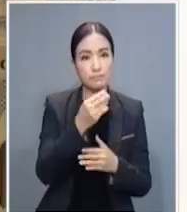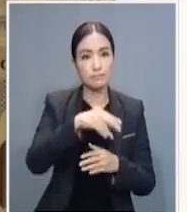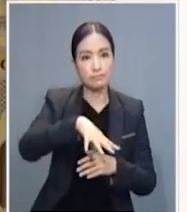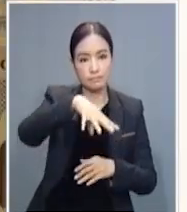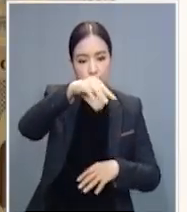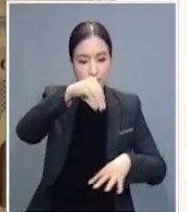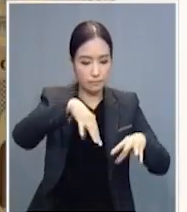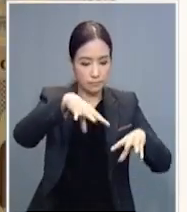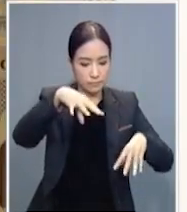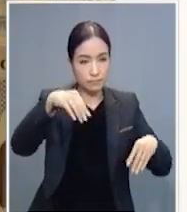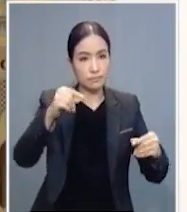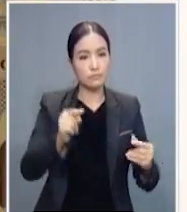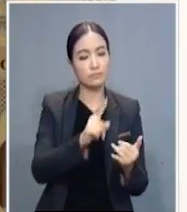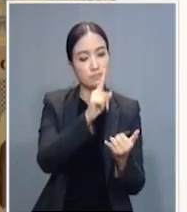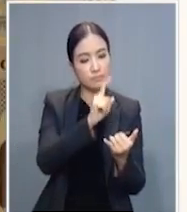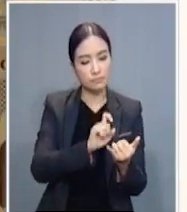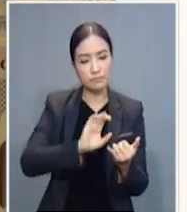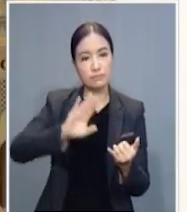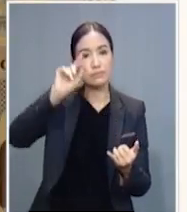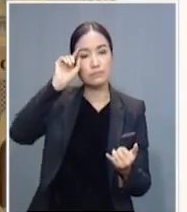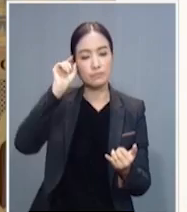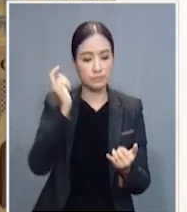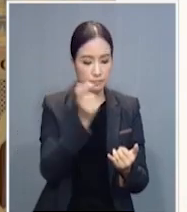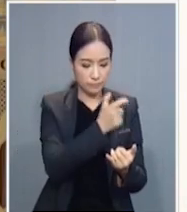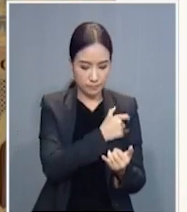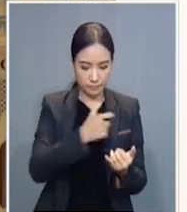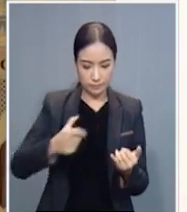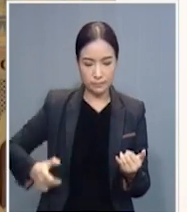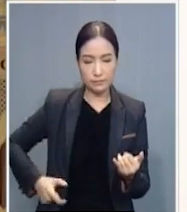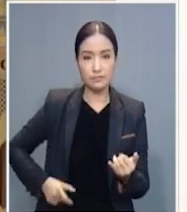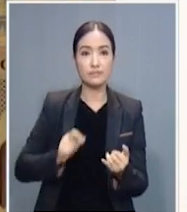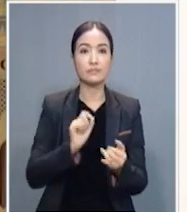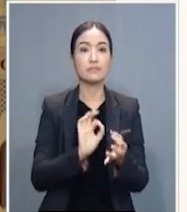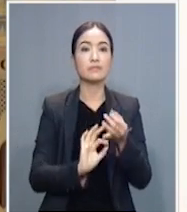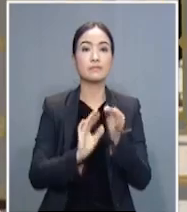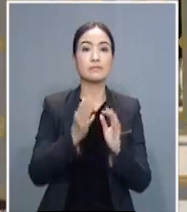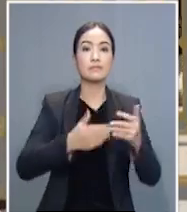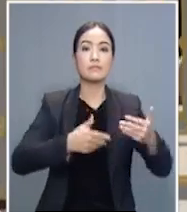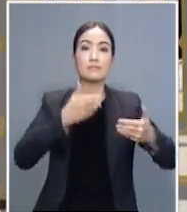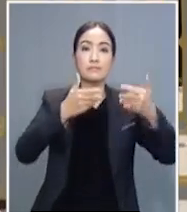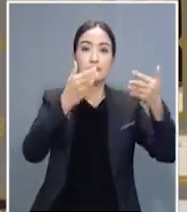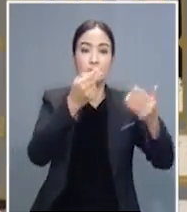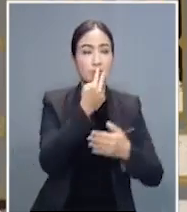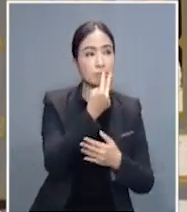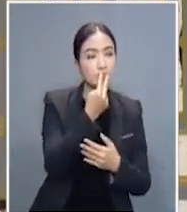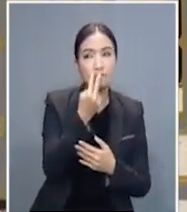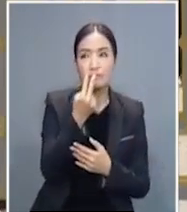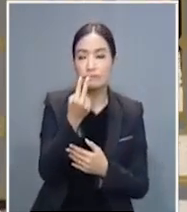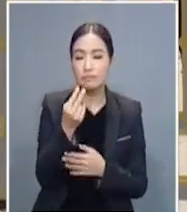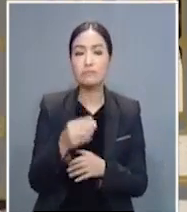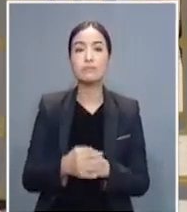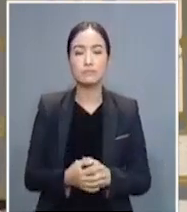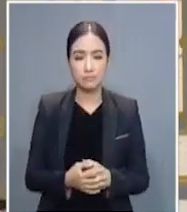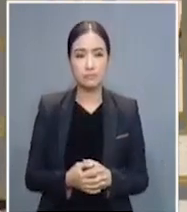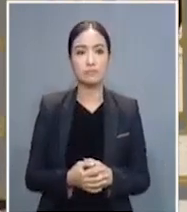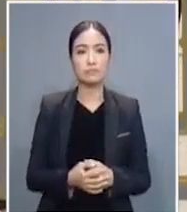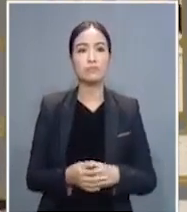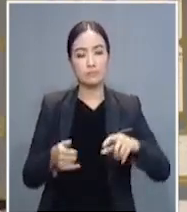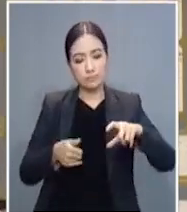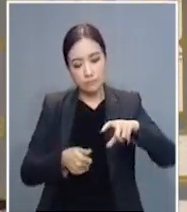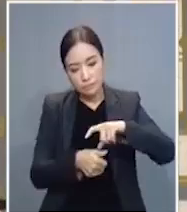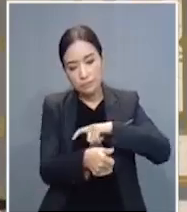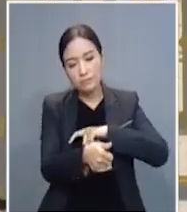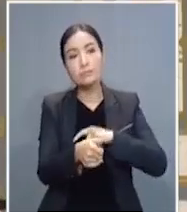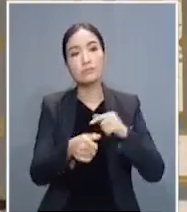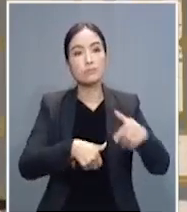การเนื่องในพระราชพิธีถวายพระเพลิงพระบรมศพพระบาทสมเด็จพระปรมินทรมหาภูมิพลอดุลยเดชอย่างต่อเนื่องโดยผ่านจุดคัดกรองส